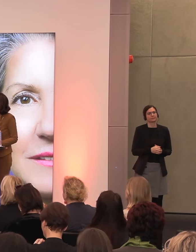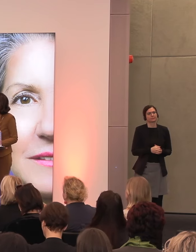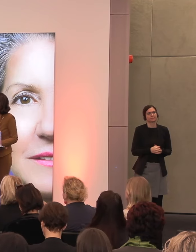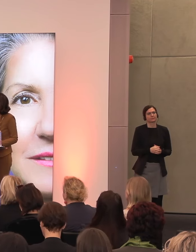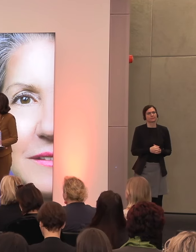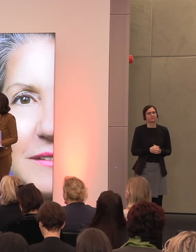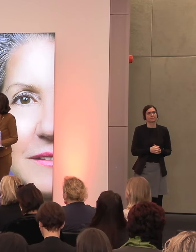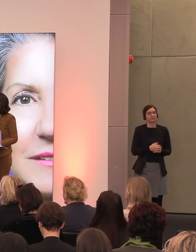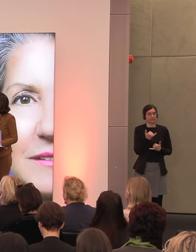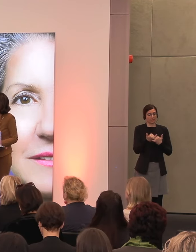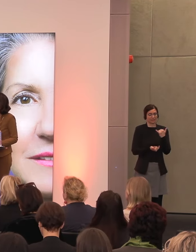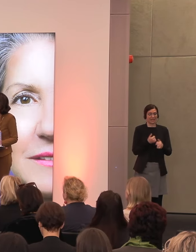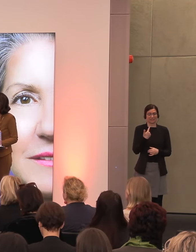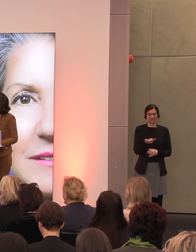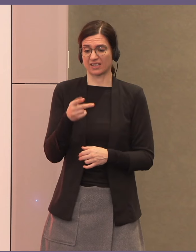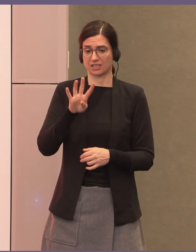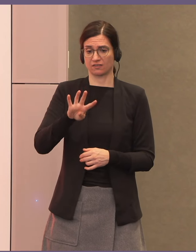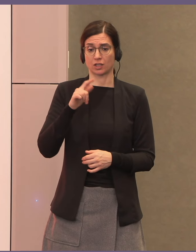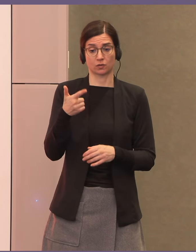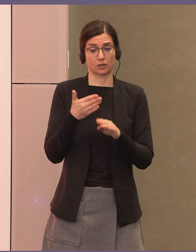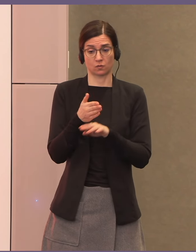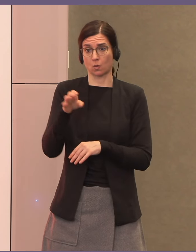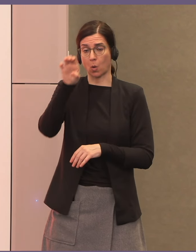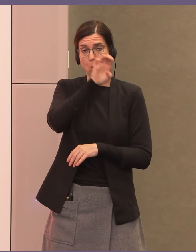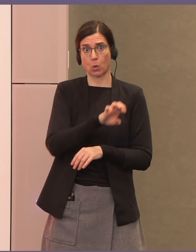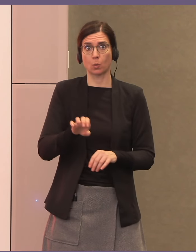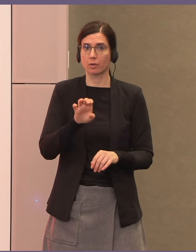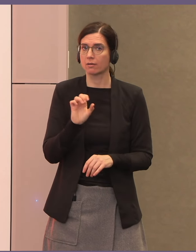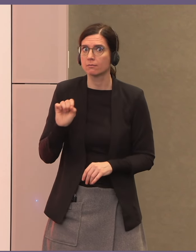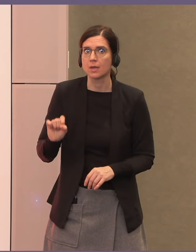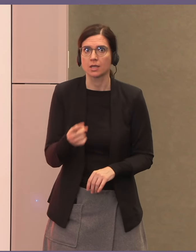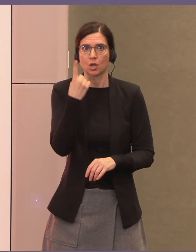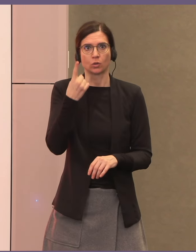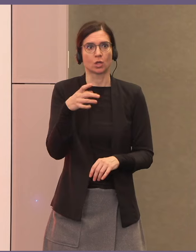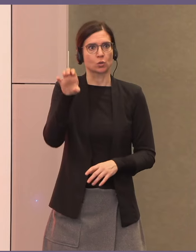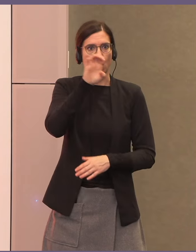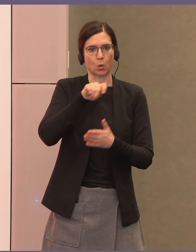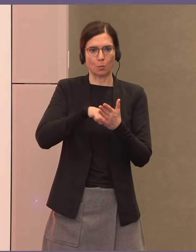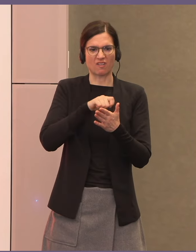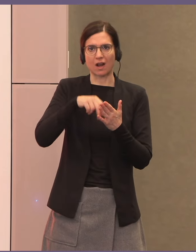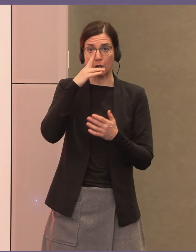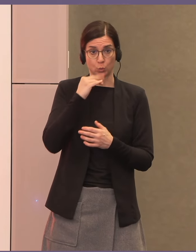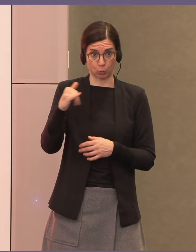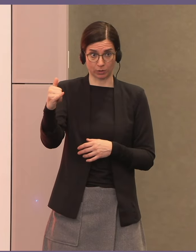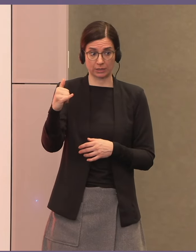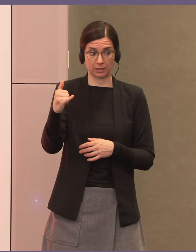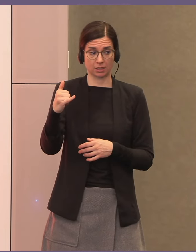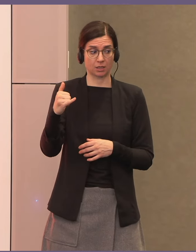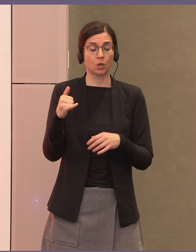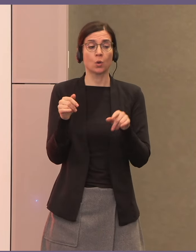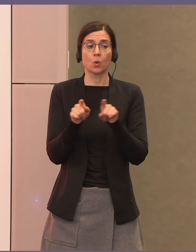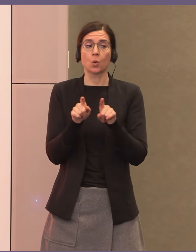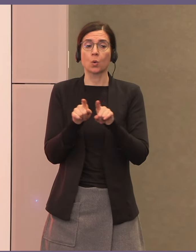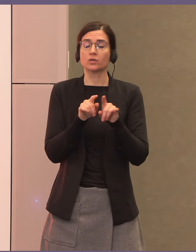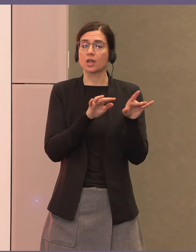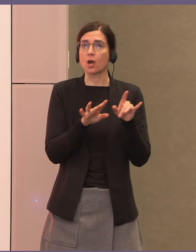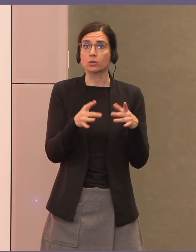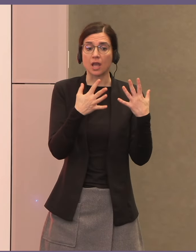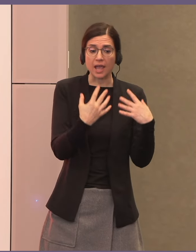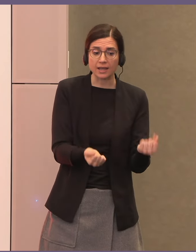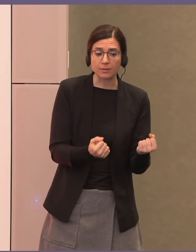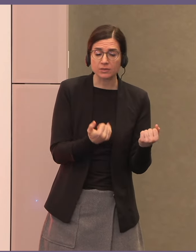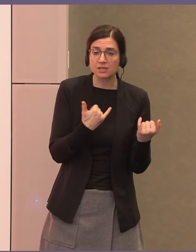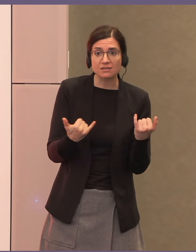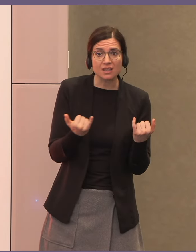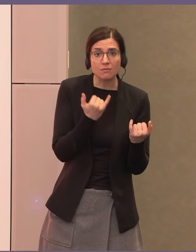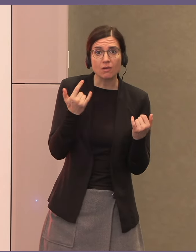Das Jahr ist ein besonderes Jahr für Europa aufgrund der Europawahlen im Juni und das Ergebnis ist abhängig